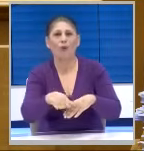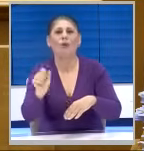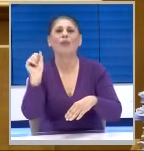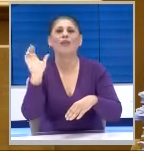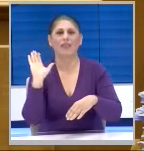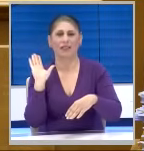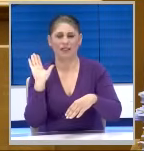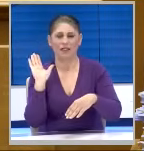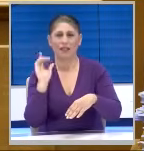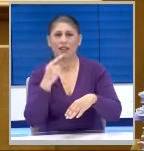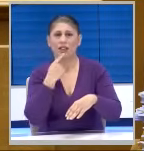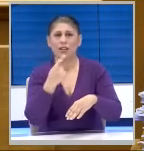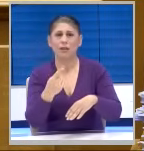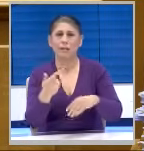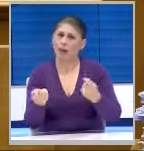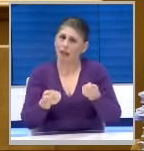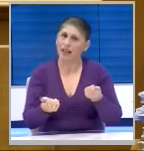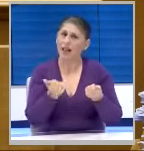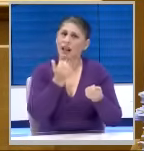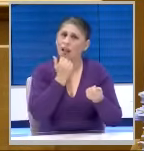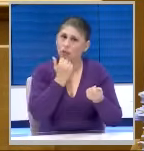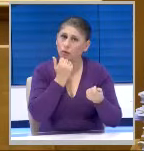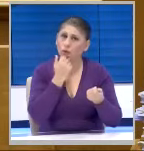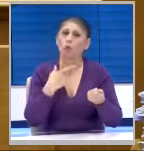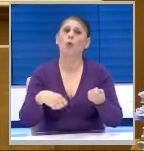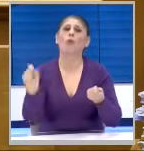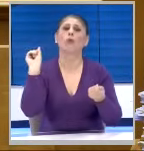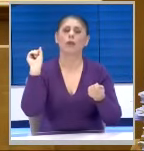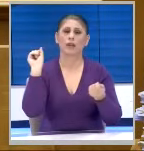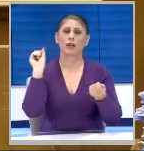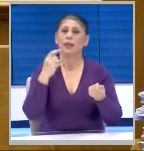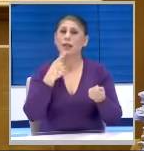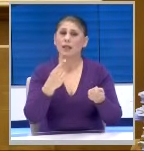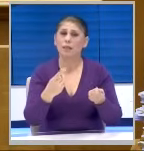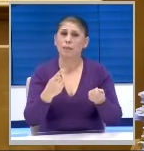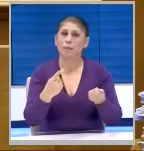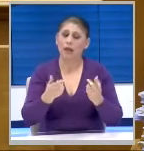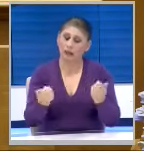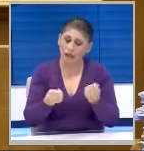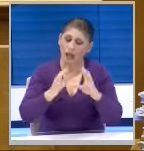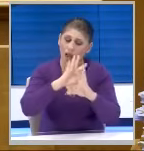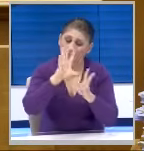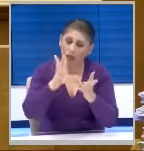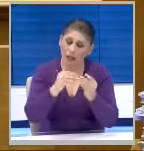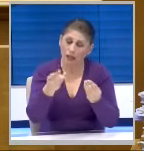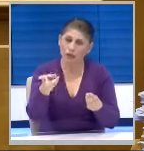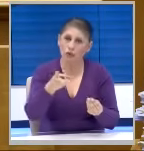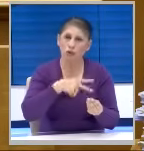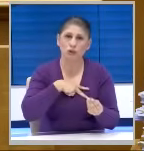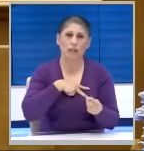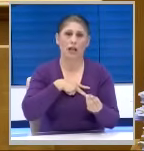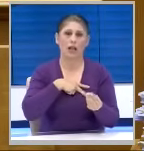όχι είπε ότι έκανε λάθος όχι είπε ότι τα κανε σωστά